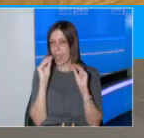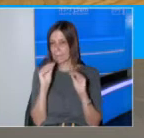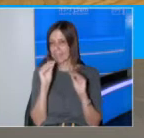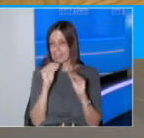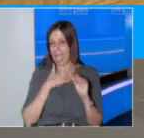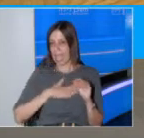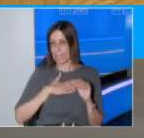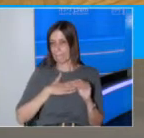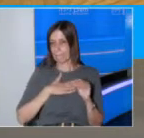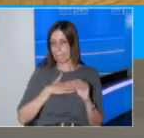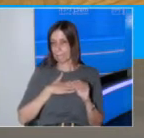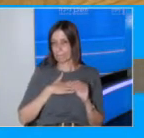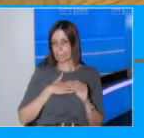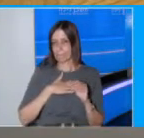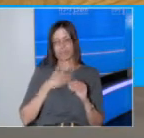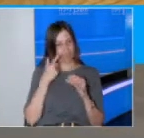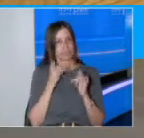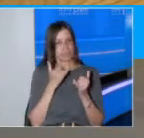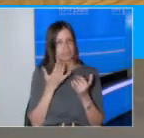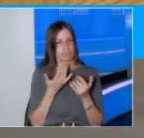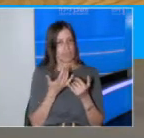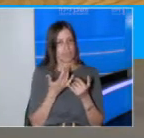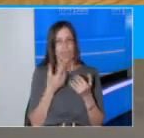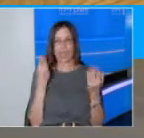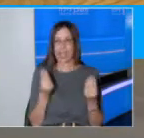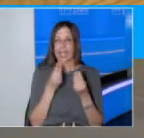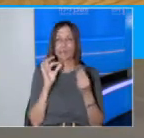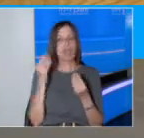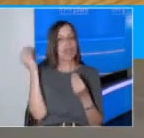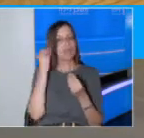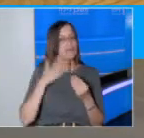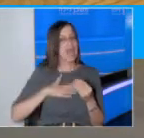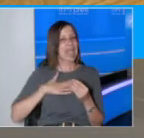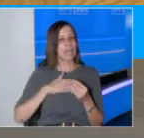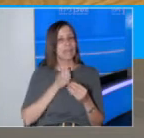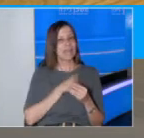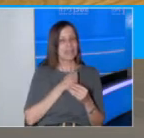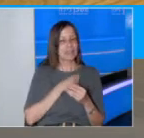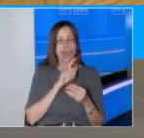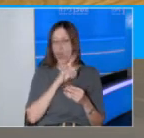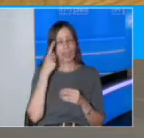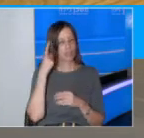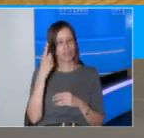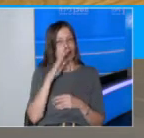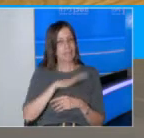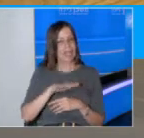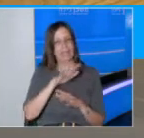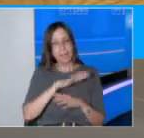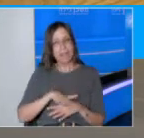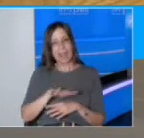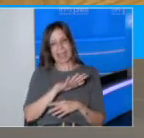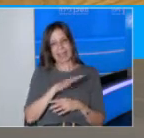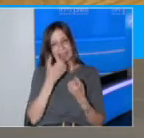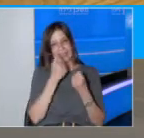על החגים אז? פעד משמעי, לא, הכמות של הלימודים על החגים הדתיים היא לא סבירה במערכת הממלכתית. כן, רם,